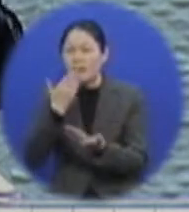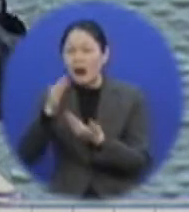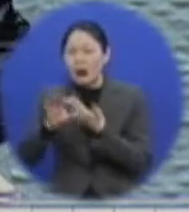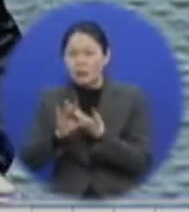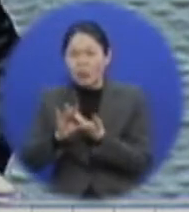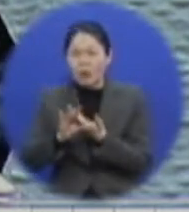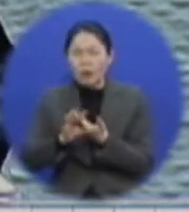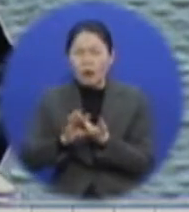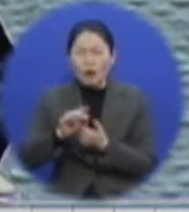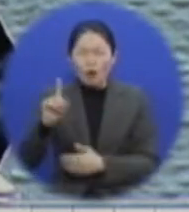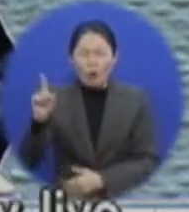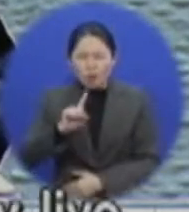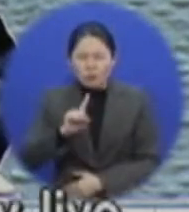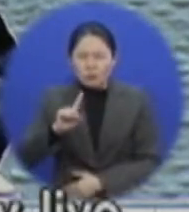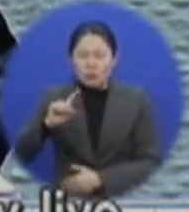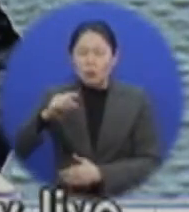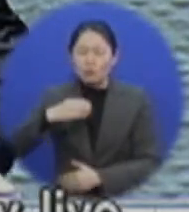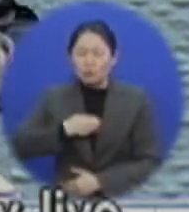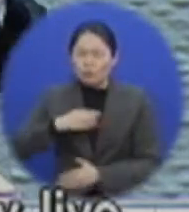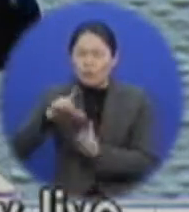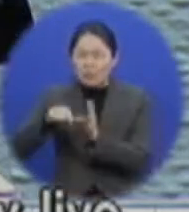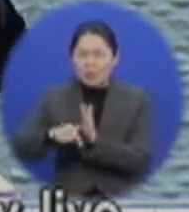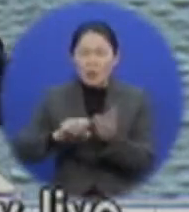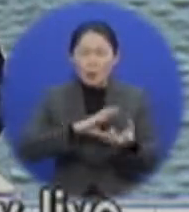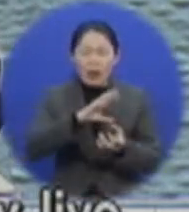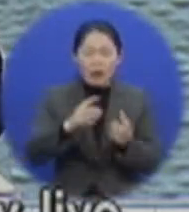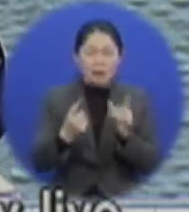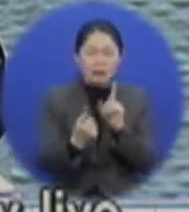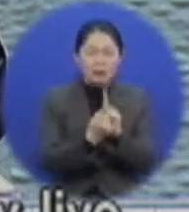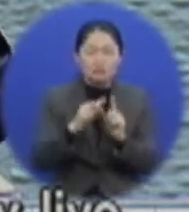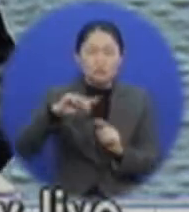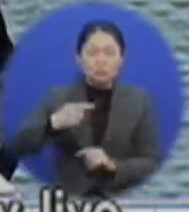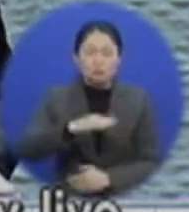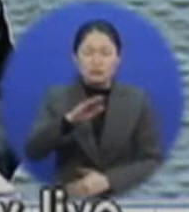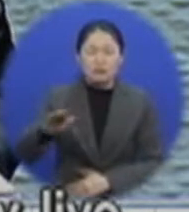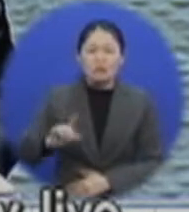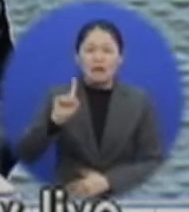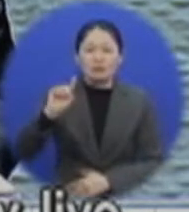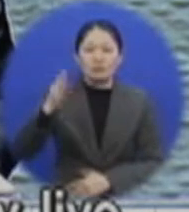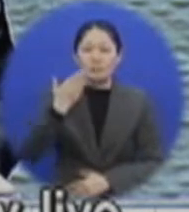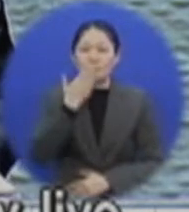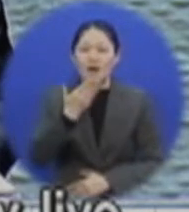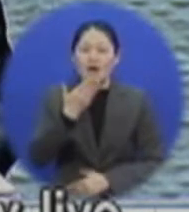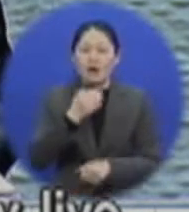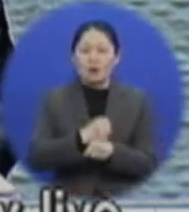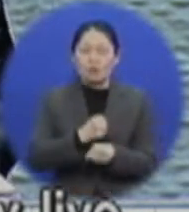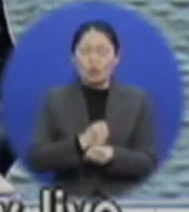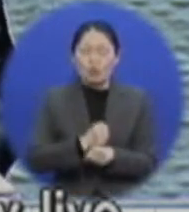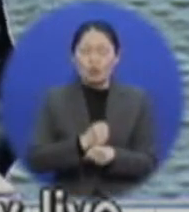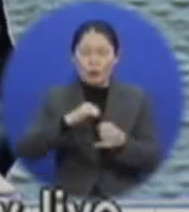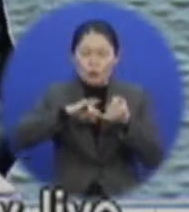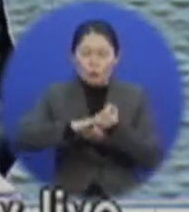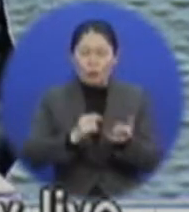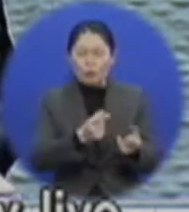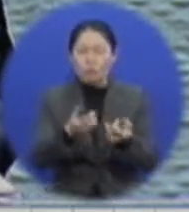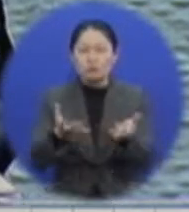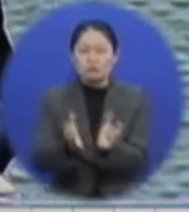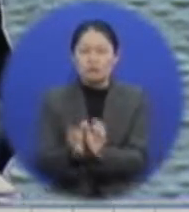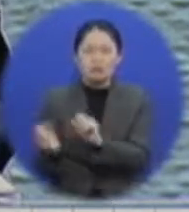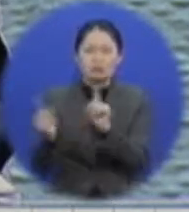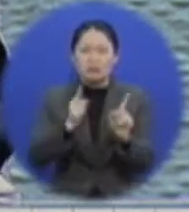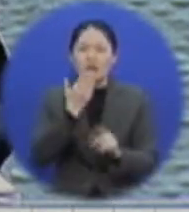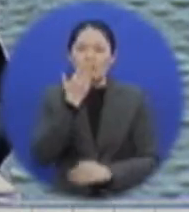위기가 오고 시험이 와도 우리는 않아 될 수 있고 그러면 반드시 공동체는 살아납니다